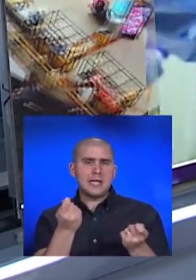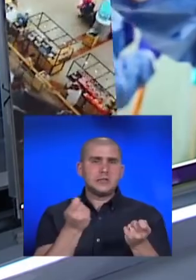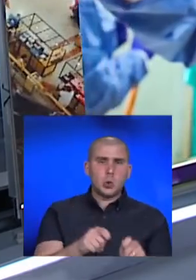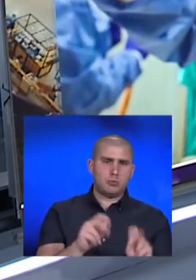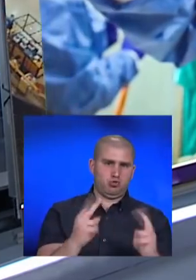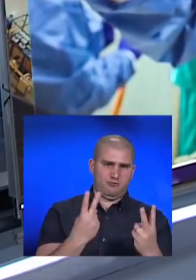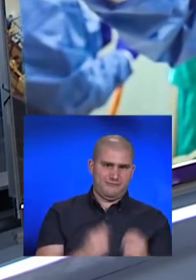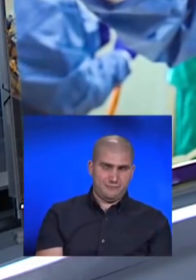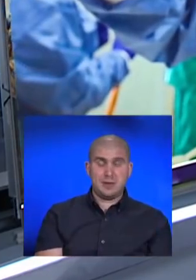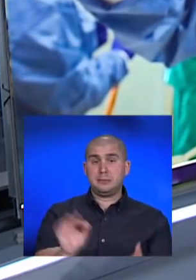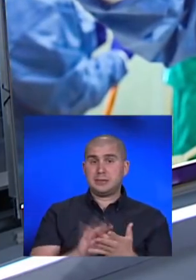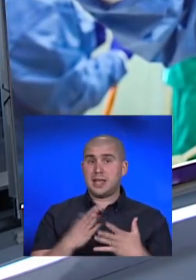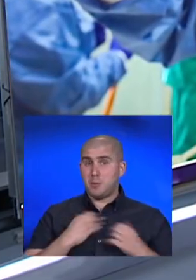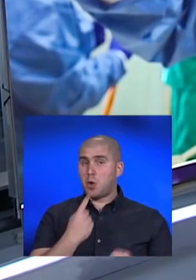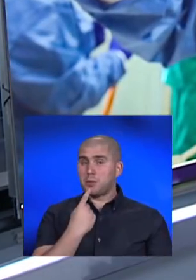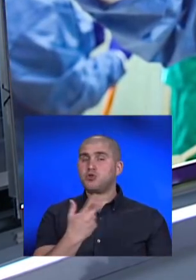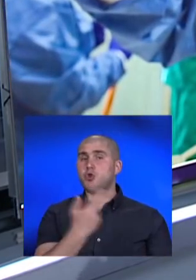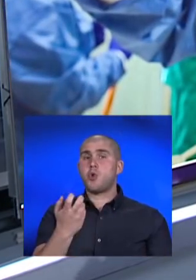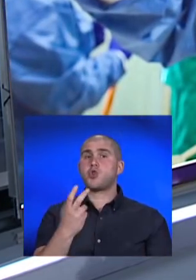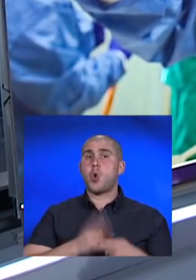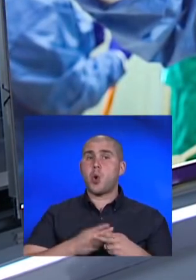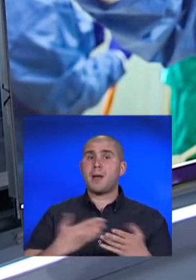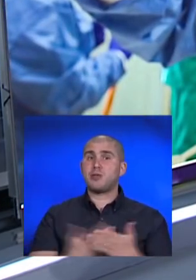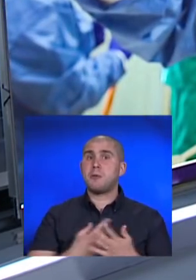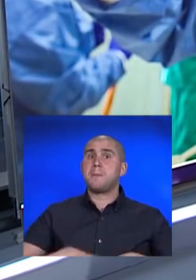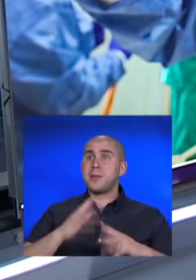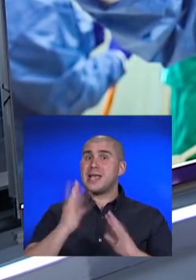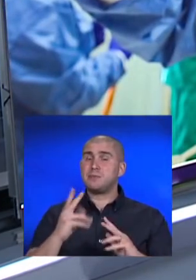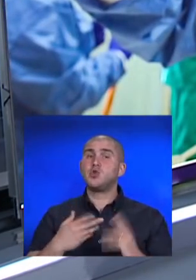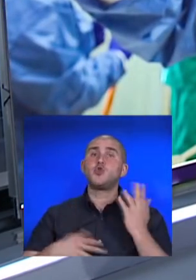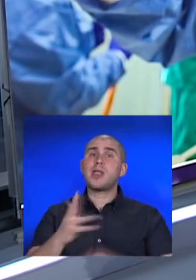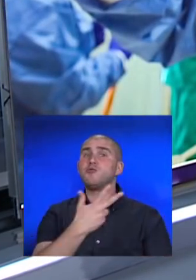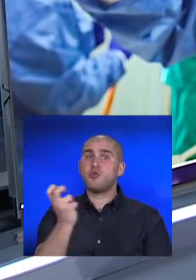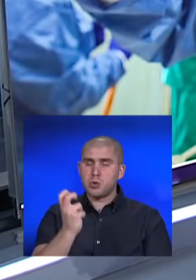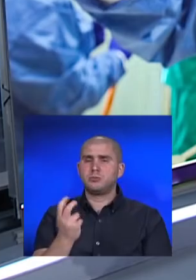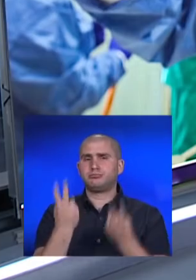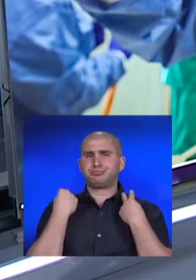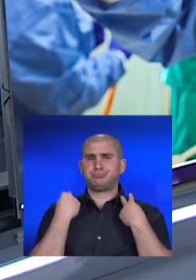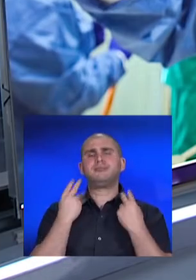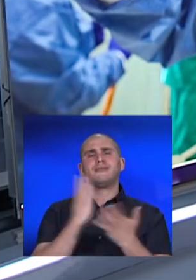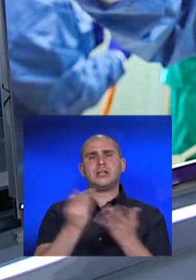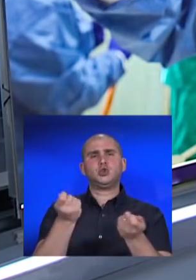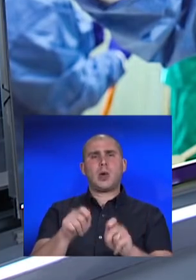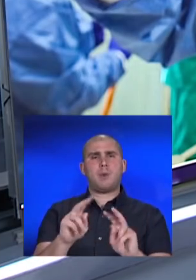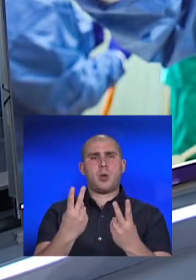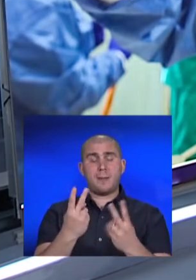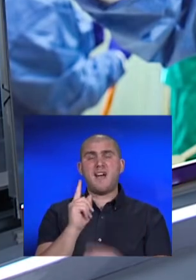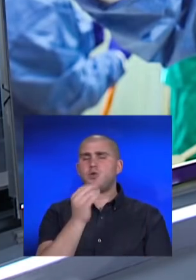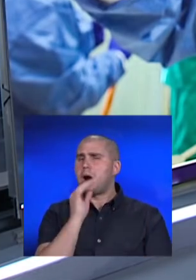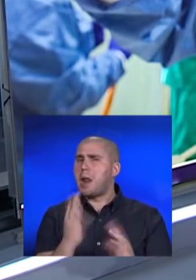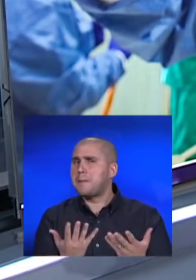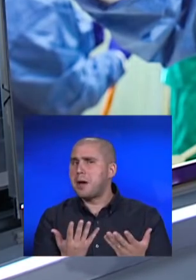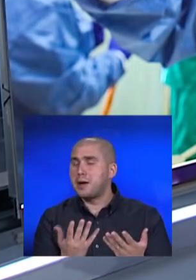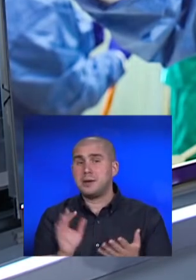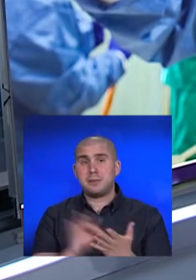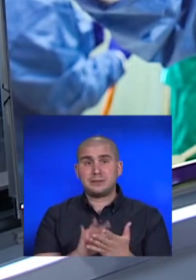הבריאות מדבר על 300 חולים חדשים ביום. כלומר שאם יש יותר מ-300, חוזרים אחורנית ומתחילים לסגור. אבל למה בעצם? במשרד האוצר מנגד